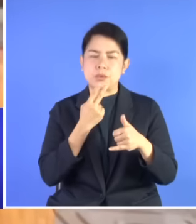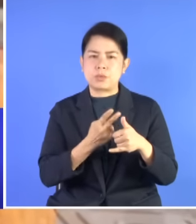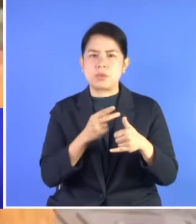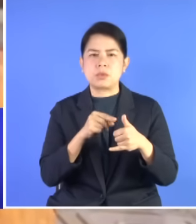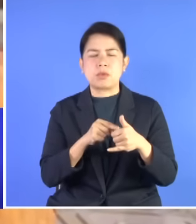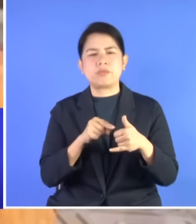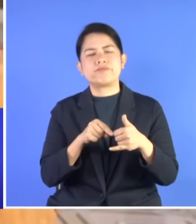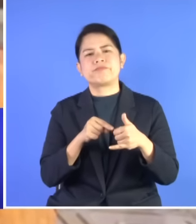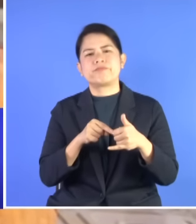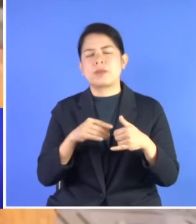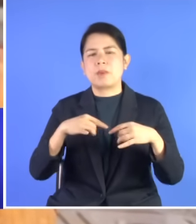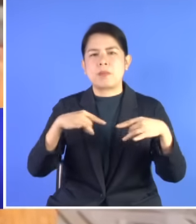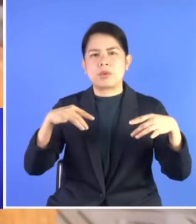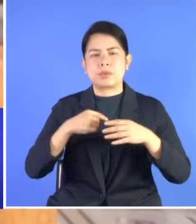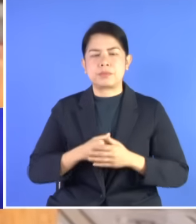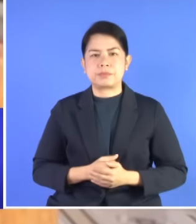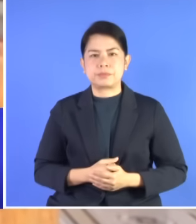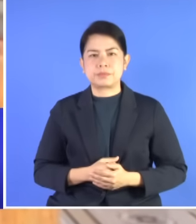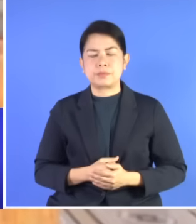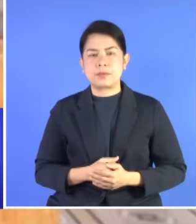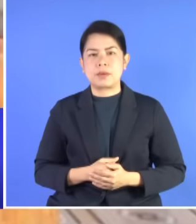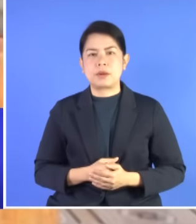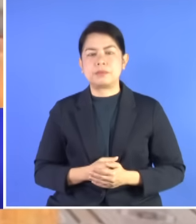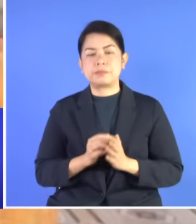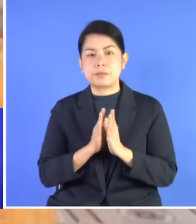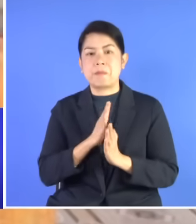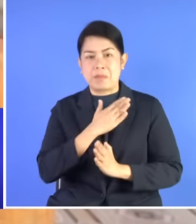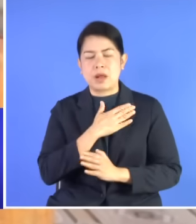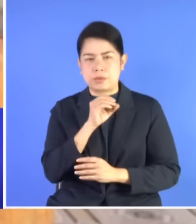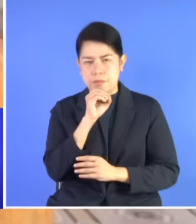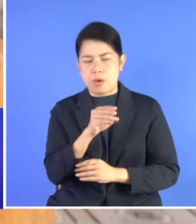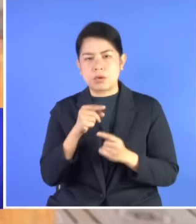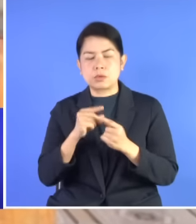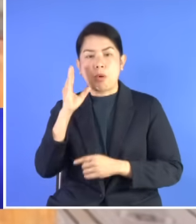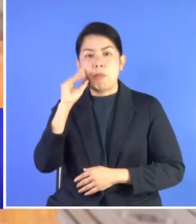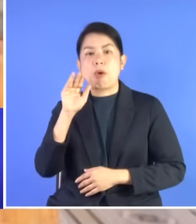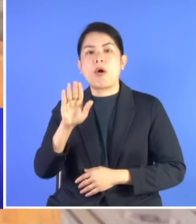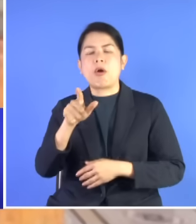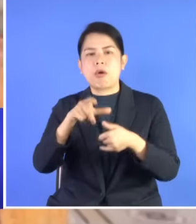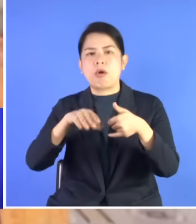นี่นะครับทีนี้หลวงพ่อท่านก็บอกว่าไอ้พ่อของเด็กเนี่ยนะยังไปเกี่ย